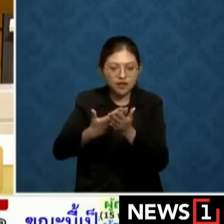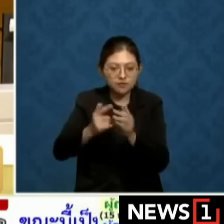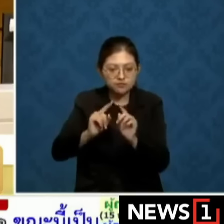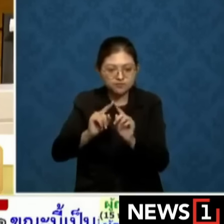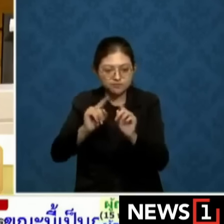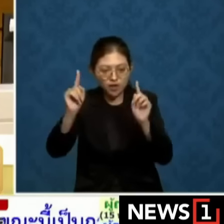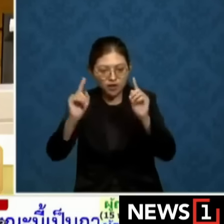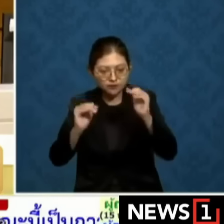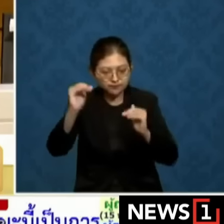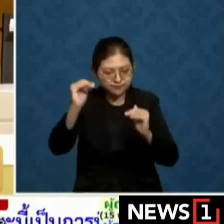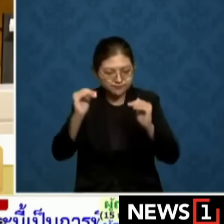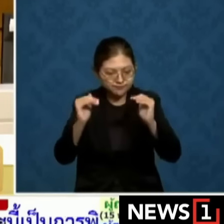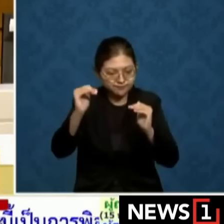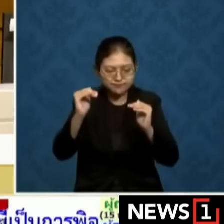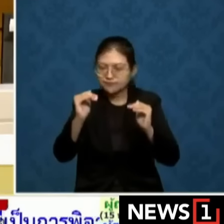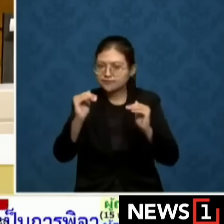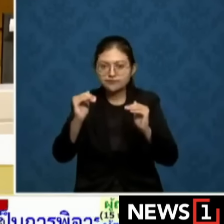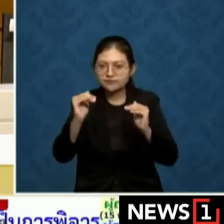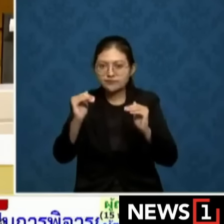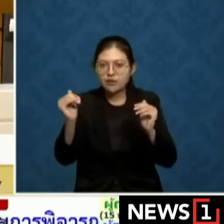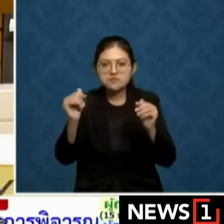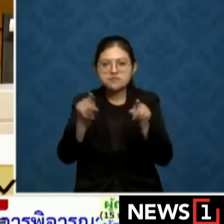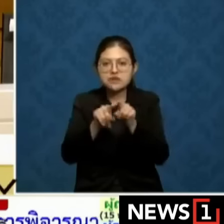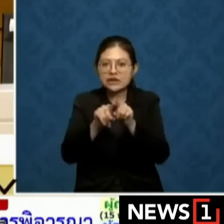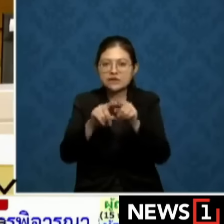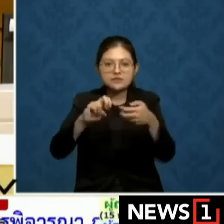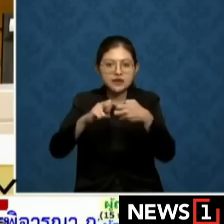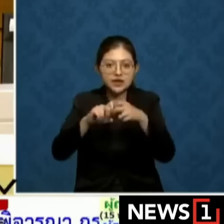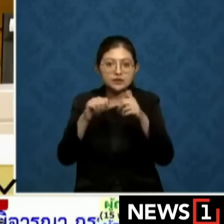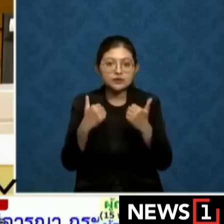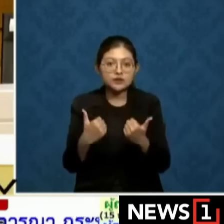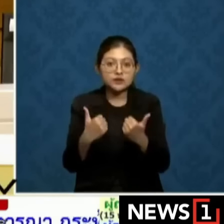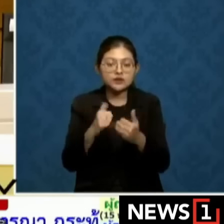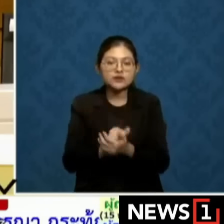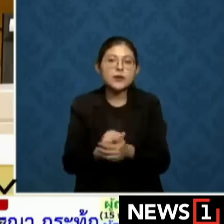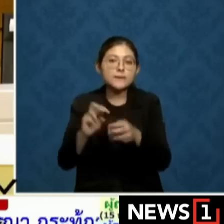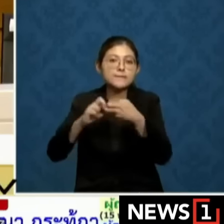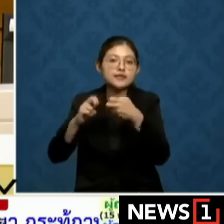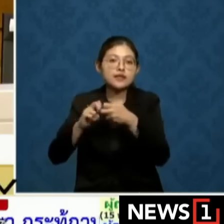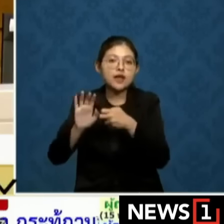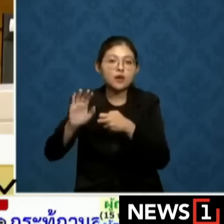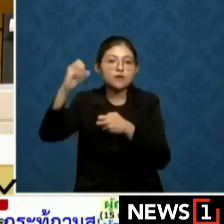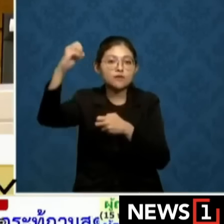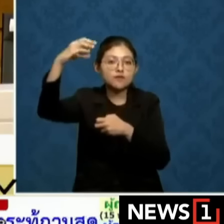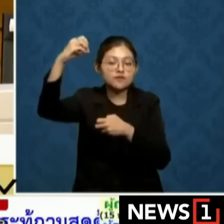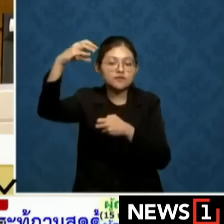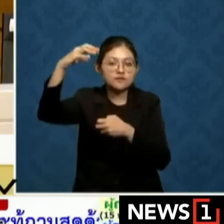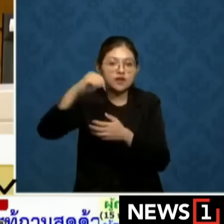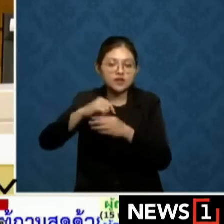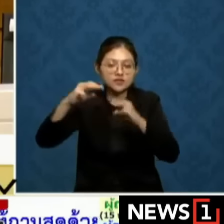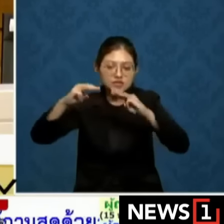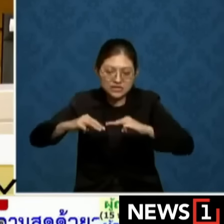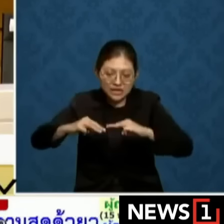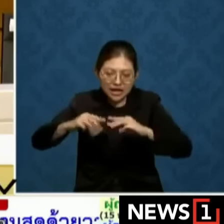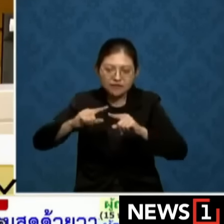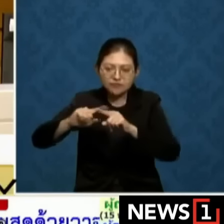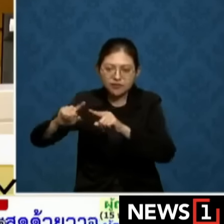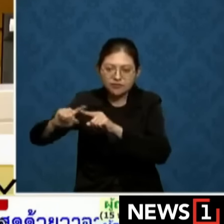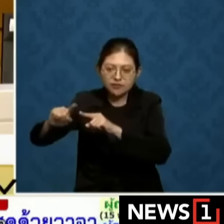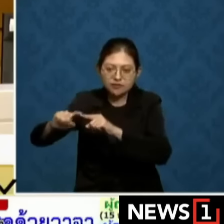มันก็ยังอีหลอบเดียวกับสัญญาเก่านั่นแหละส่วนเรื่องภาระของการไฟฟ้าเป็นหน่วยงานของรัฐไม่จำเป็นต้องหากำไรมาแบ่งให้ผู้ถือหุ้นแ